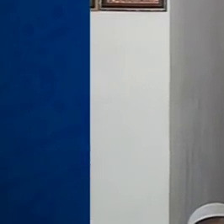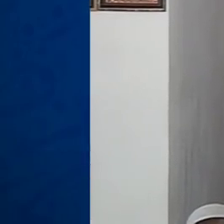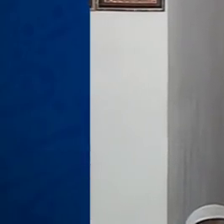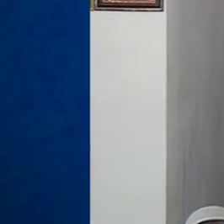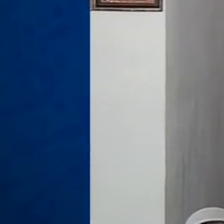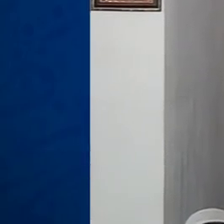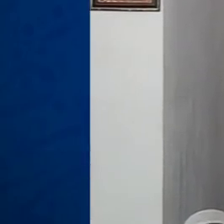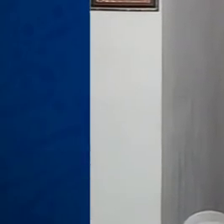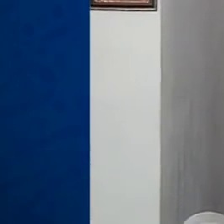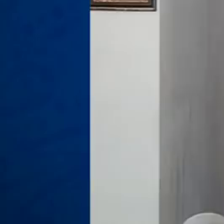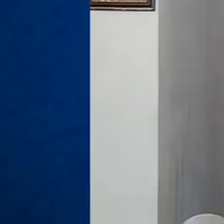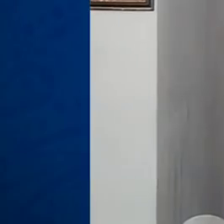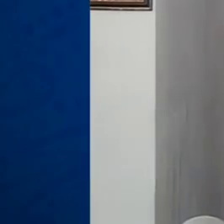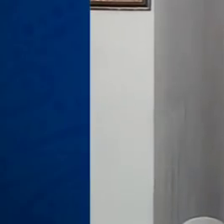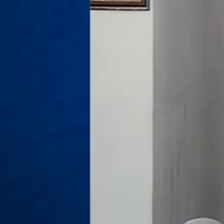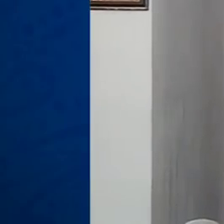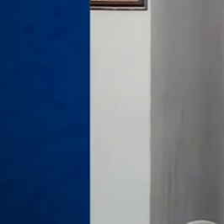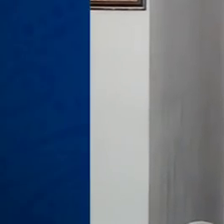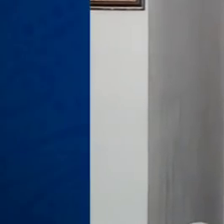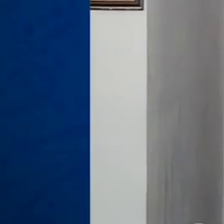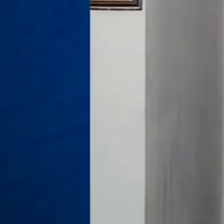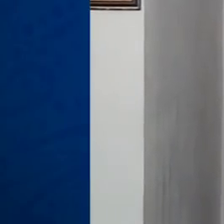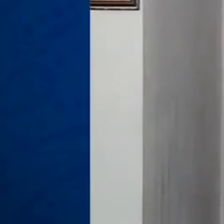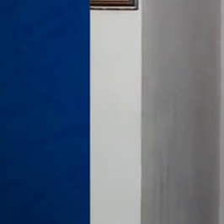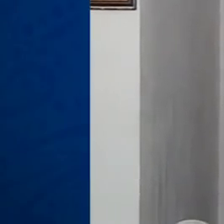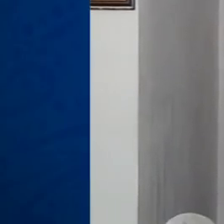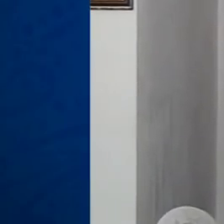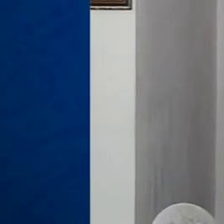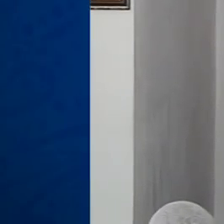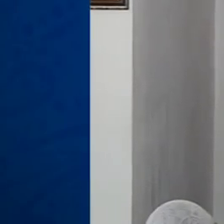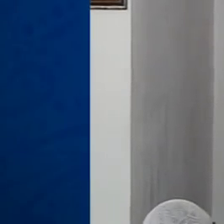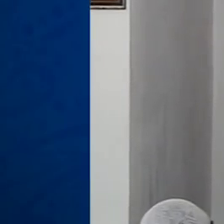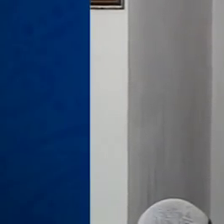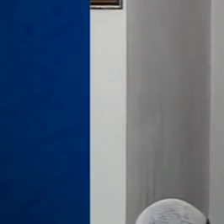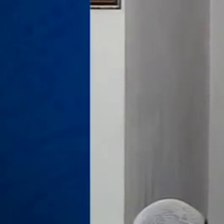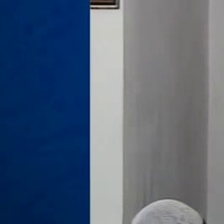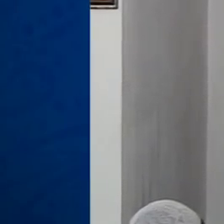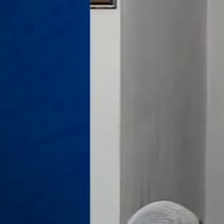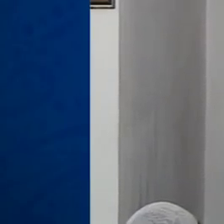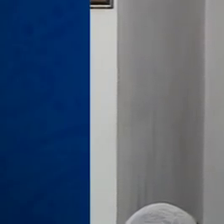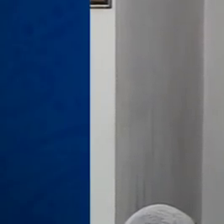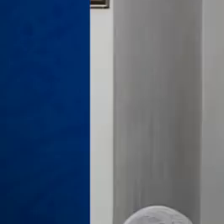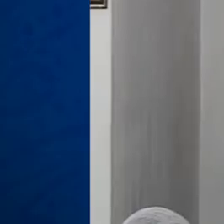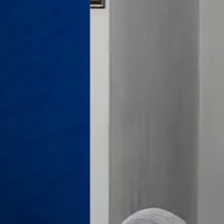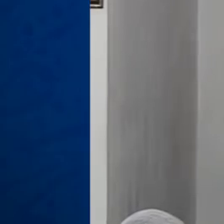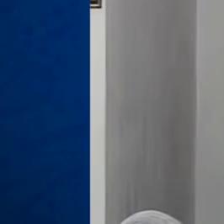الراحمين. السلام عليكم ورحمة الله وبركاته.